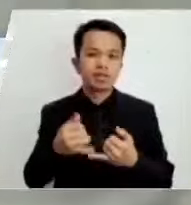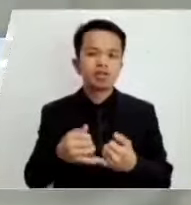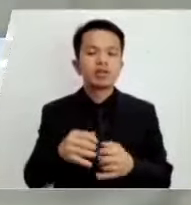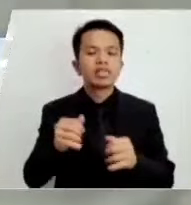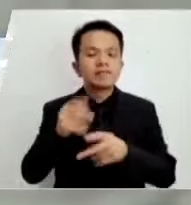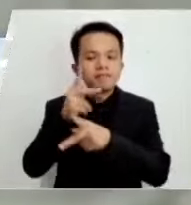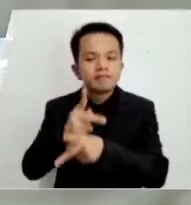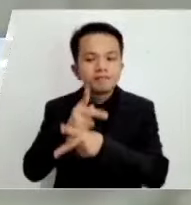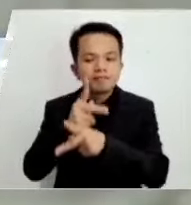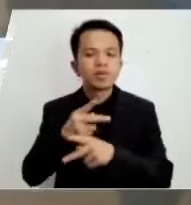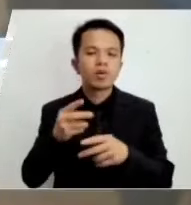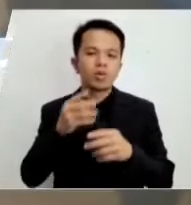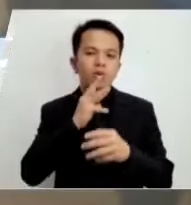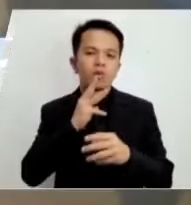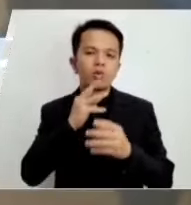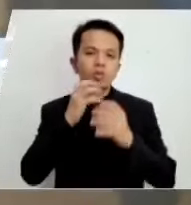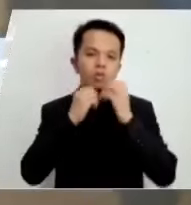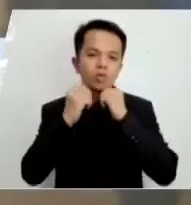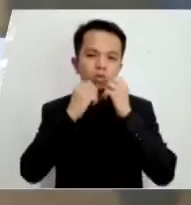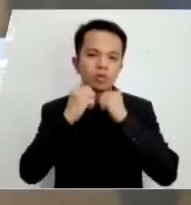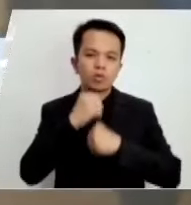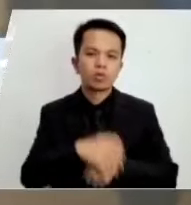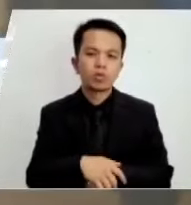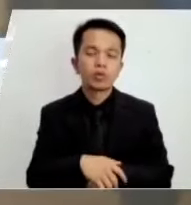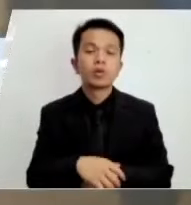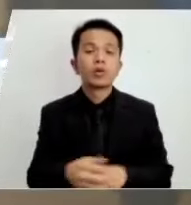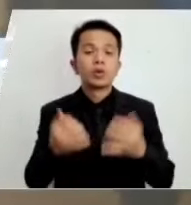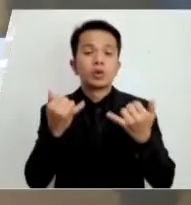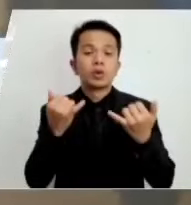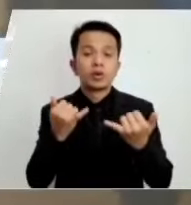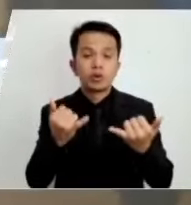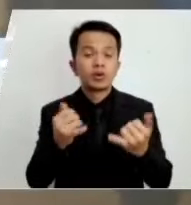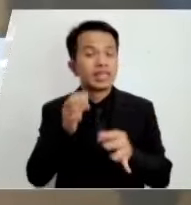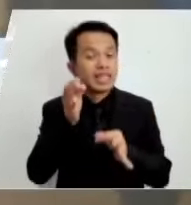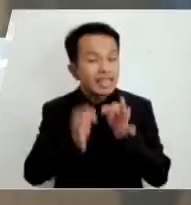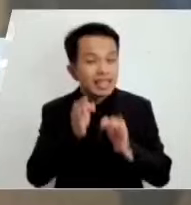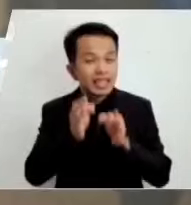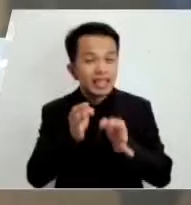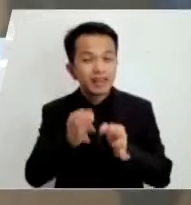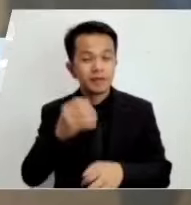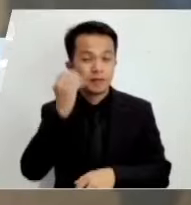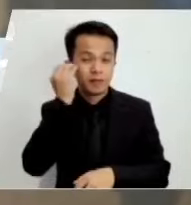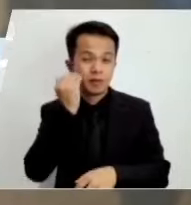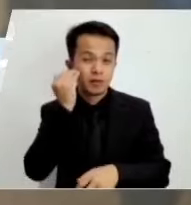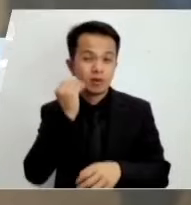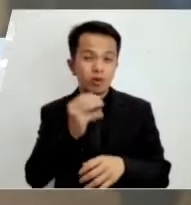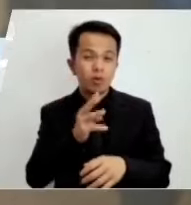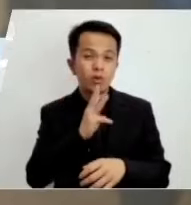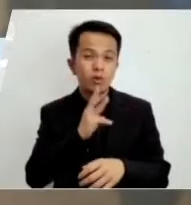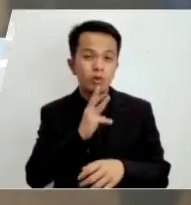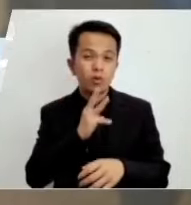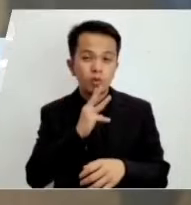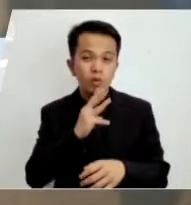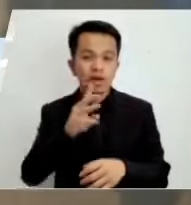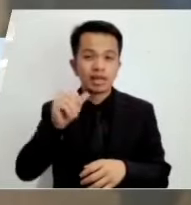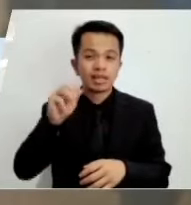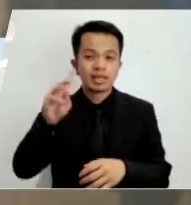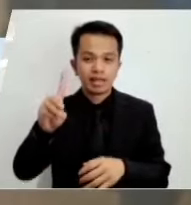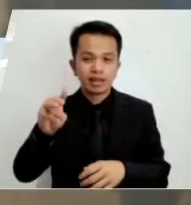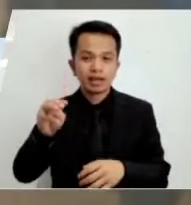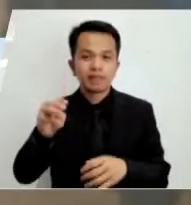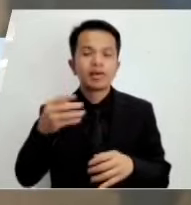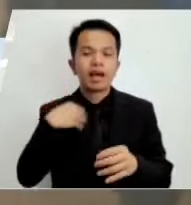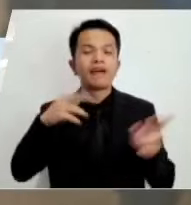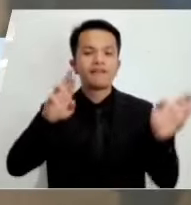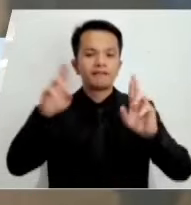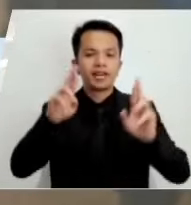Metro manela Just in case ah magkaroon po ng pagkukulang ng supply sa ah mga dam Meron pong deep Wells